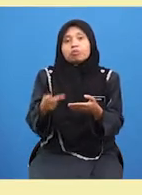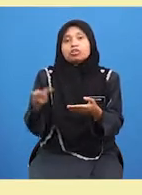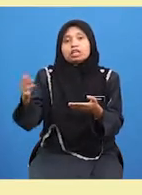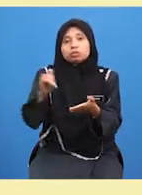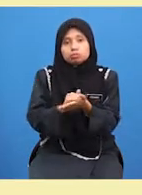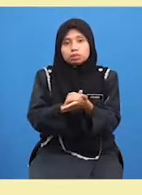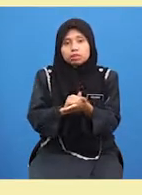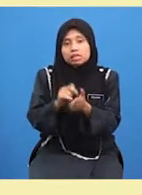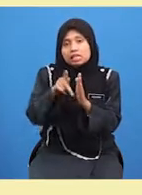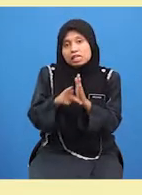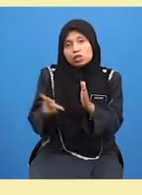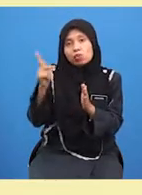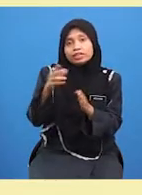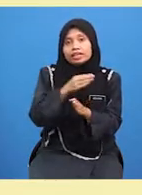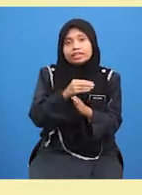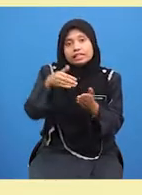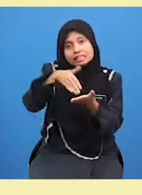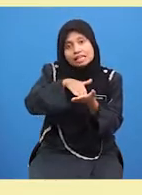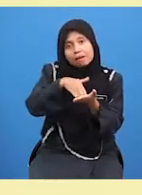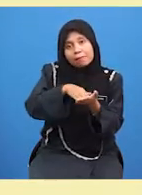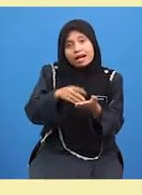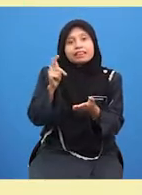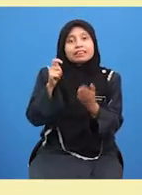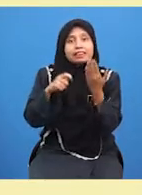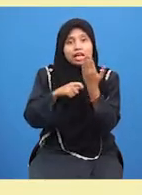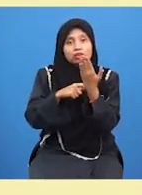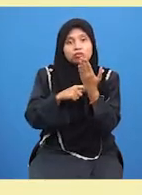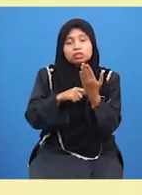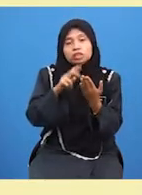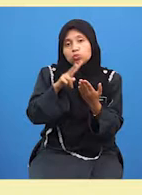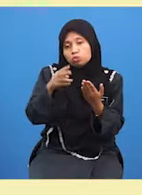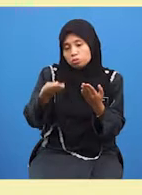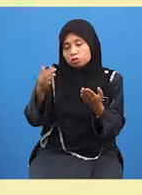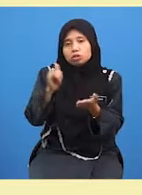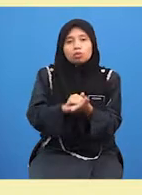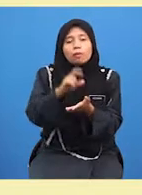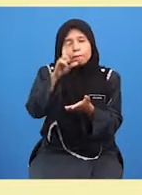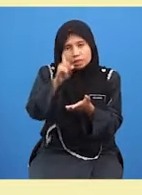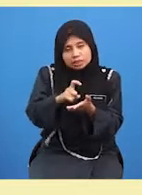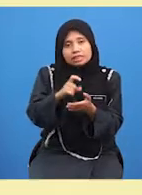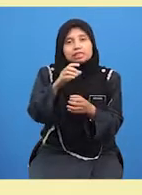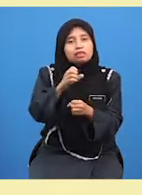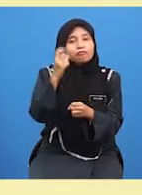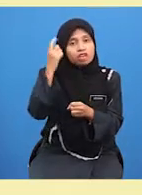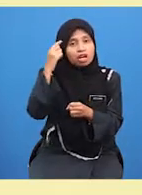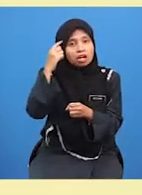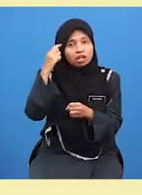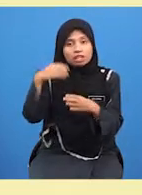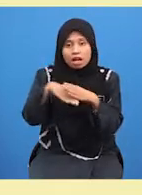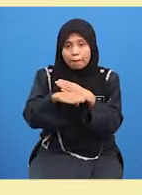sekali, kekuatan dan kelemahan teknologi, kedua-dua perkara ini perlu diambil kira